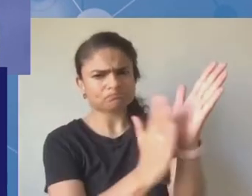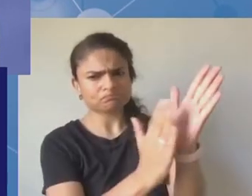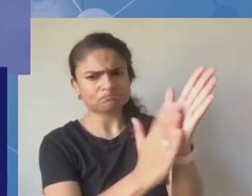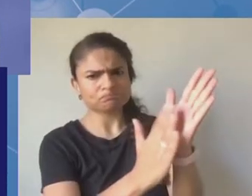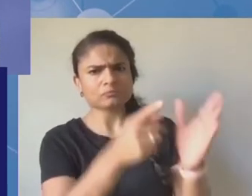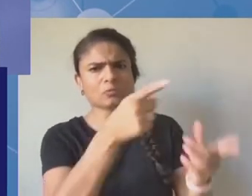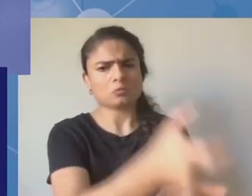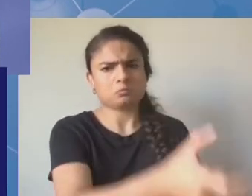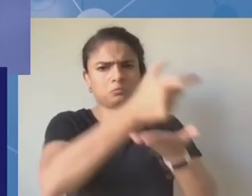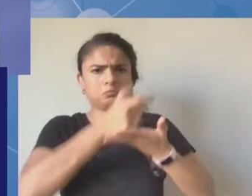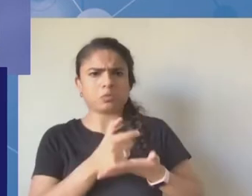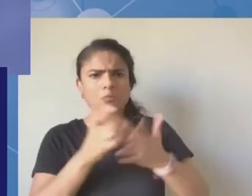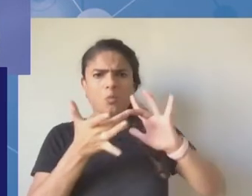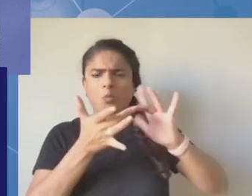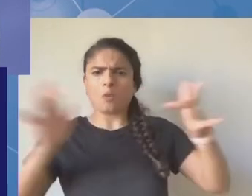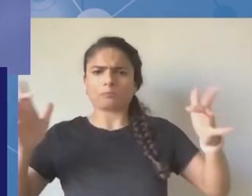نحن